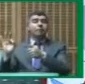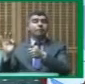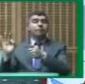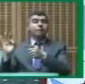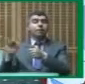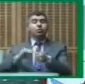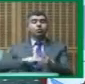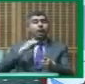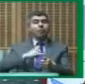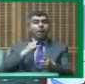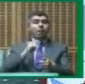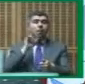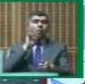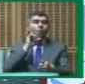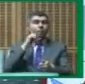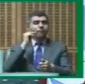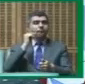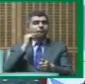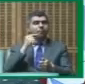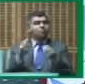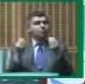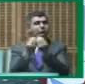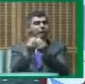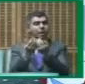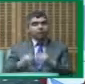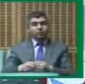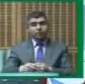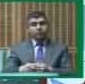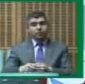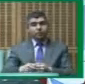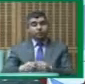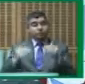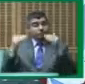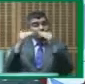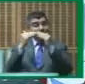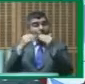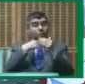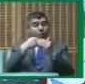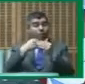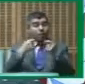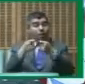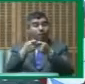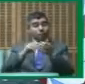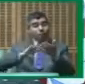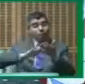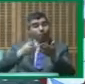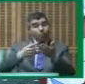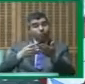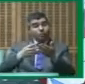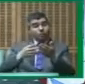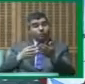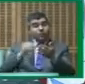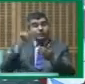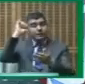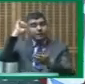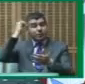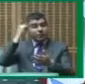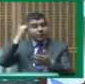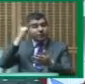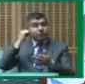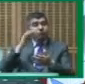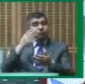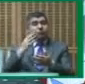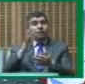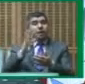شاب وشابة. ولكن فيما يخص التكوين من أجل الإدماج أو التدريب من أجل الإدماج واللي كيهم واحد